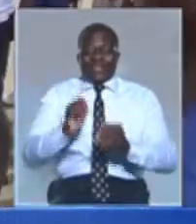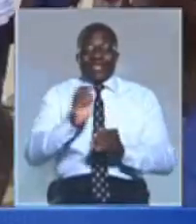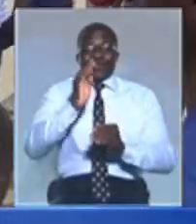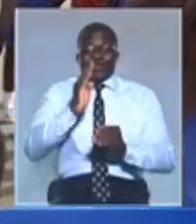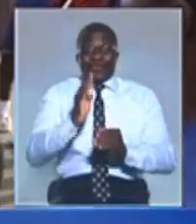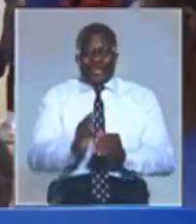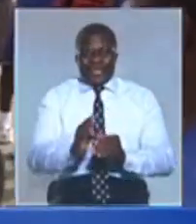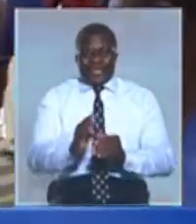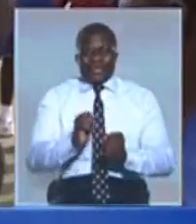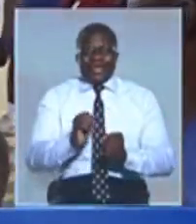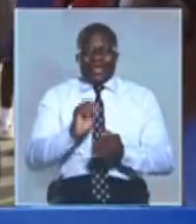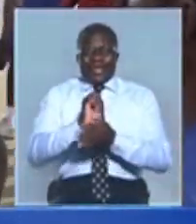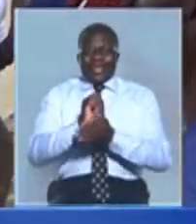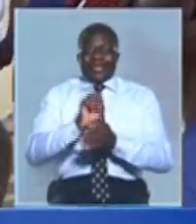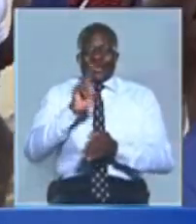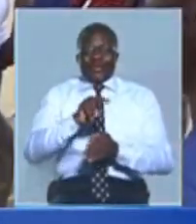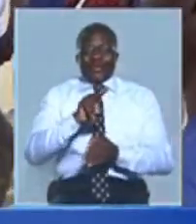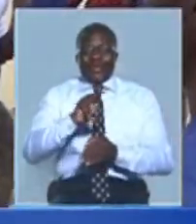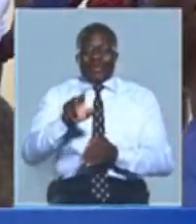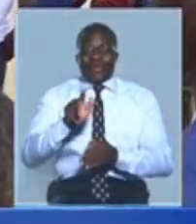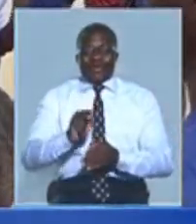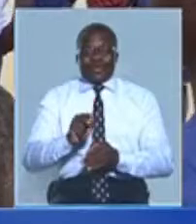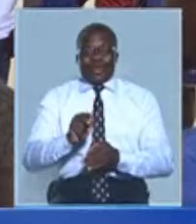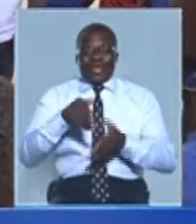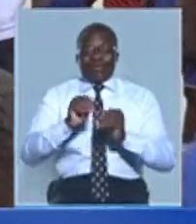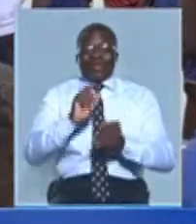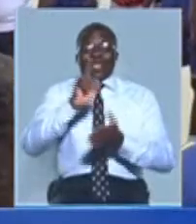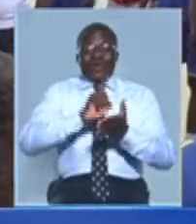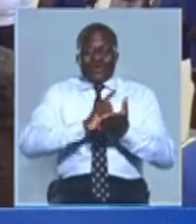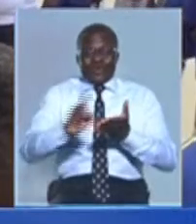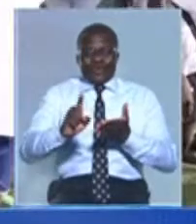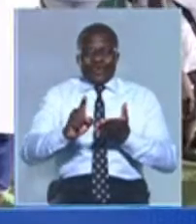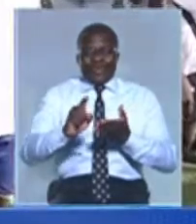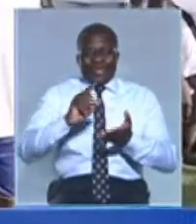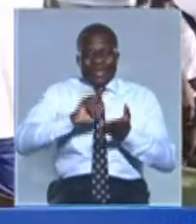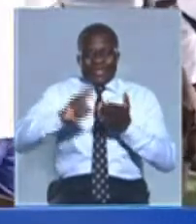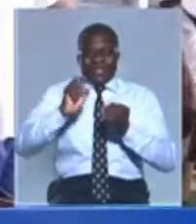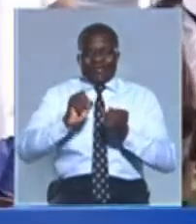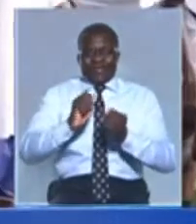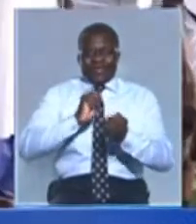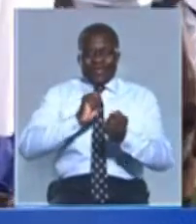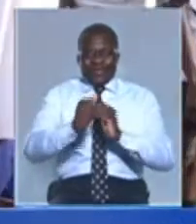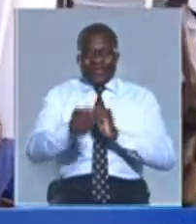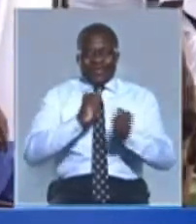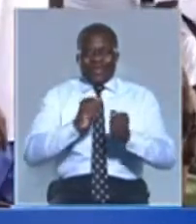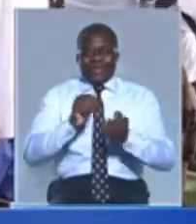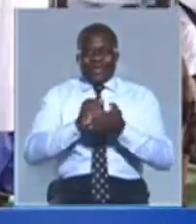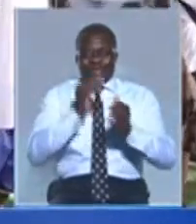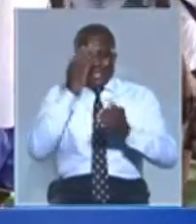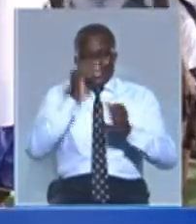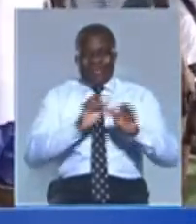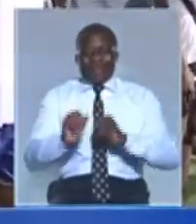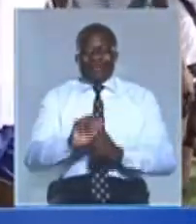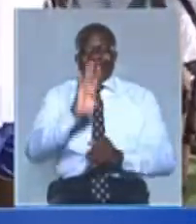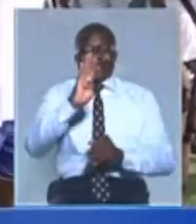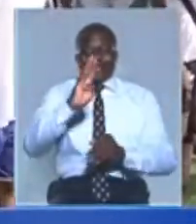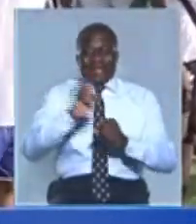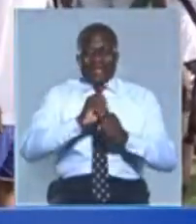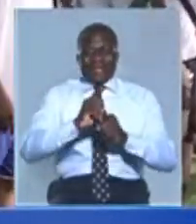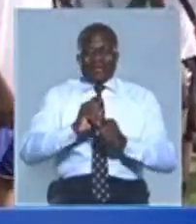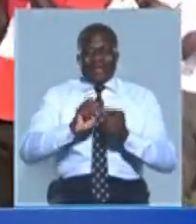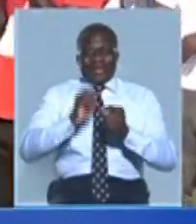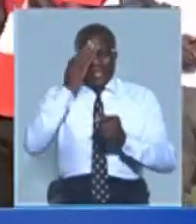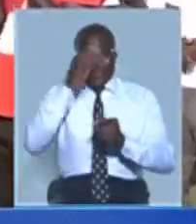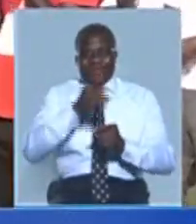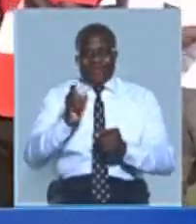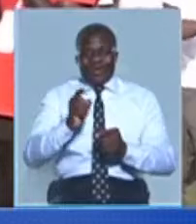Bénin, édition 2023. Durant une semaine, ces étudiants rivaliseront de leurs talents dans quatre disciplines, à